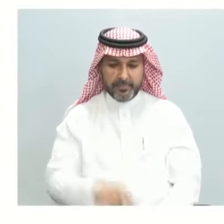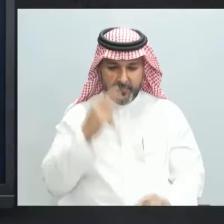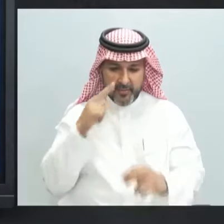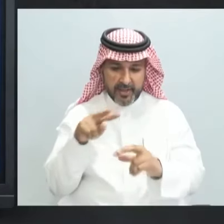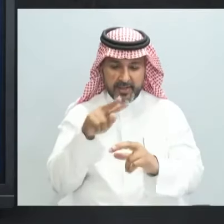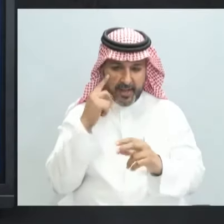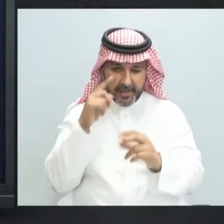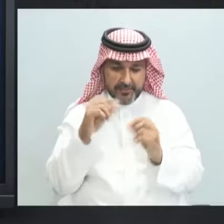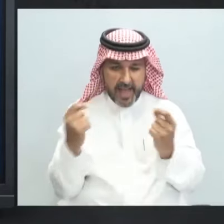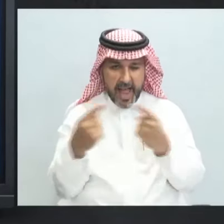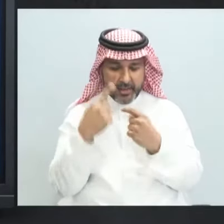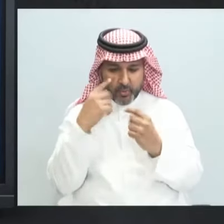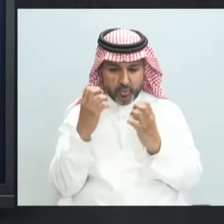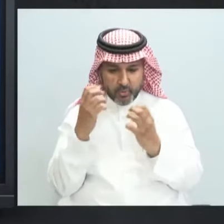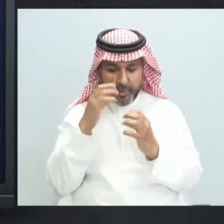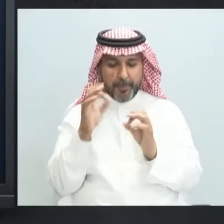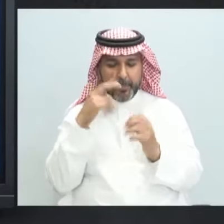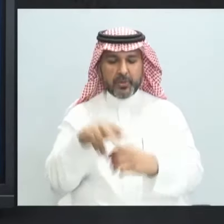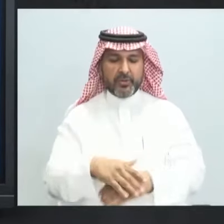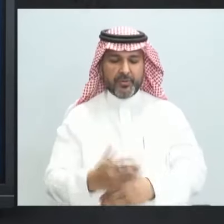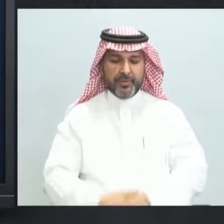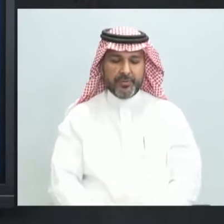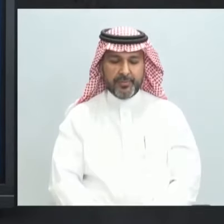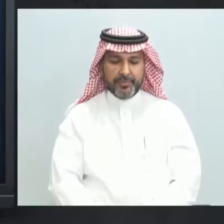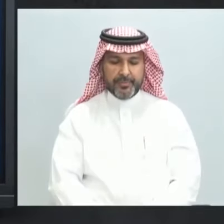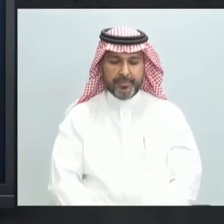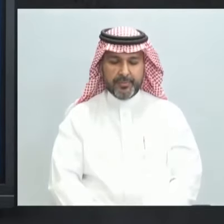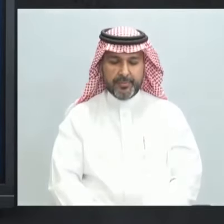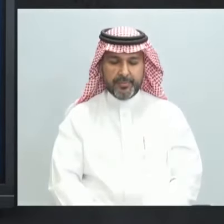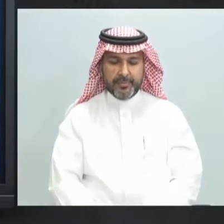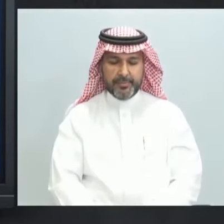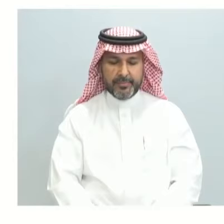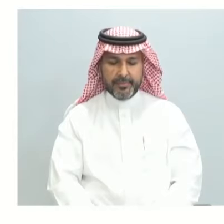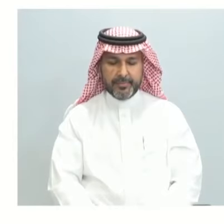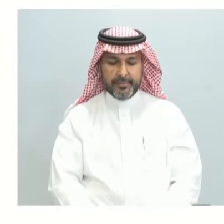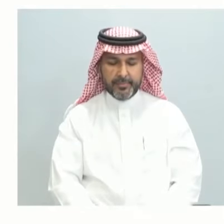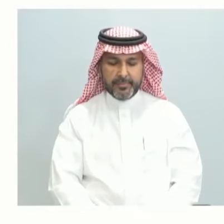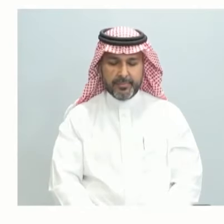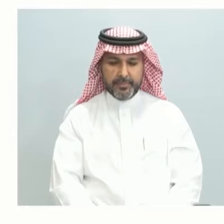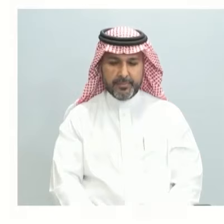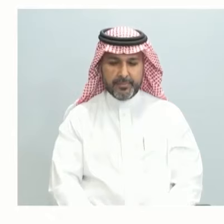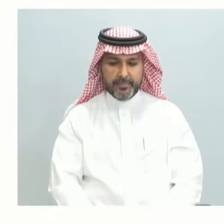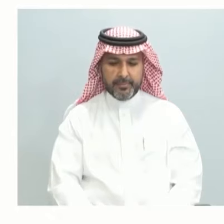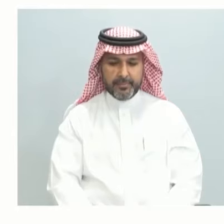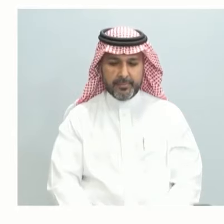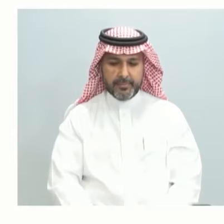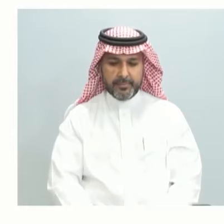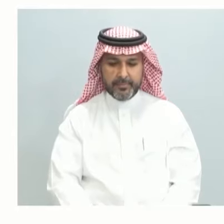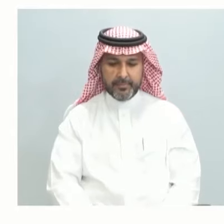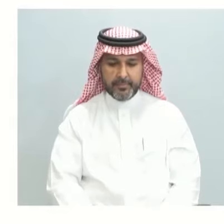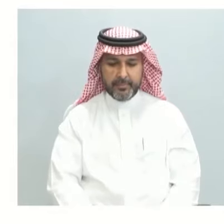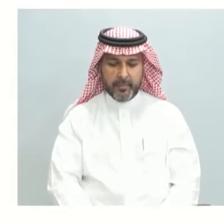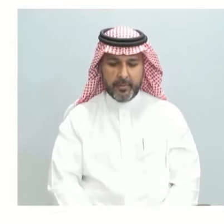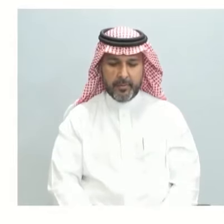كيف نعيد كثيره الحدود الى عوامل مضروبه في بعضها البعض اول طريقه سنتعرف عليها اليوم